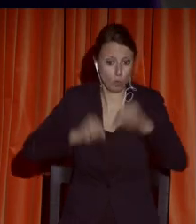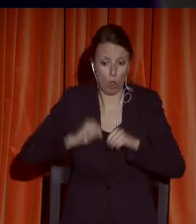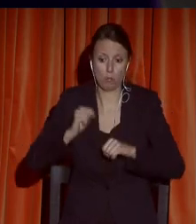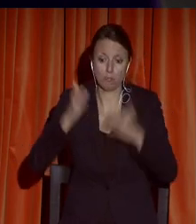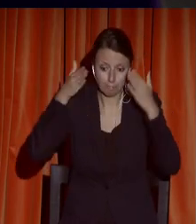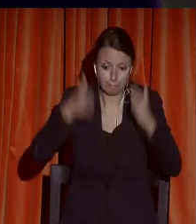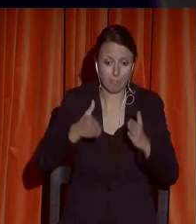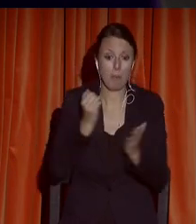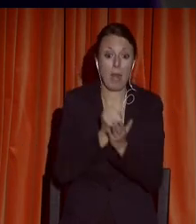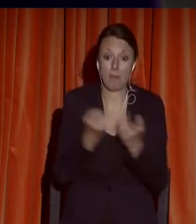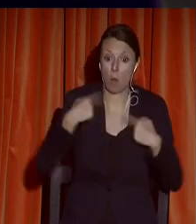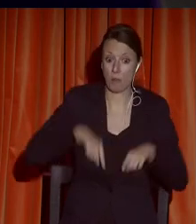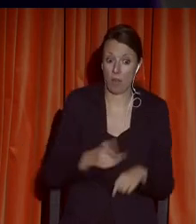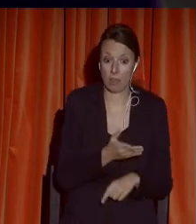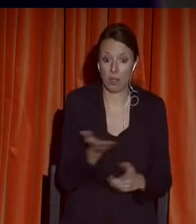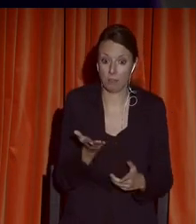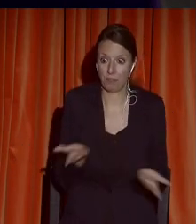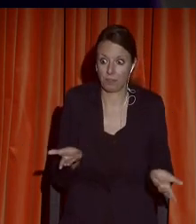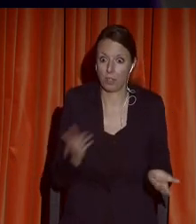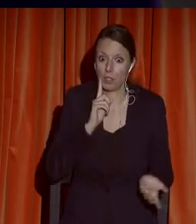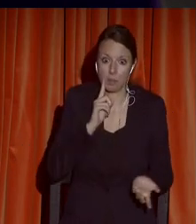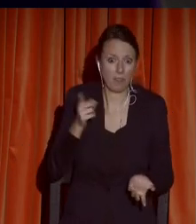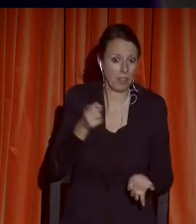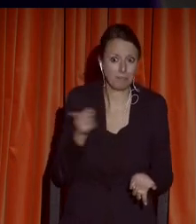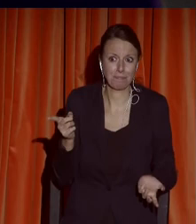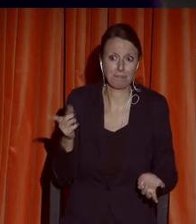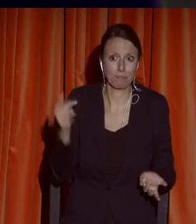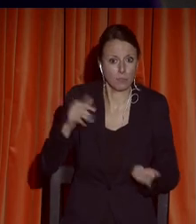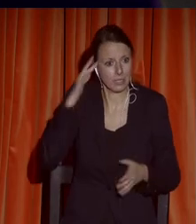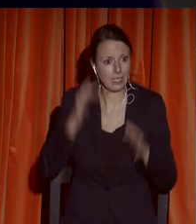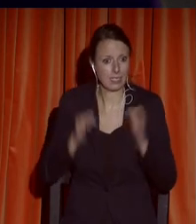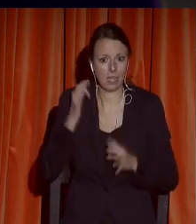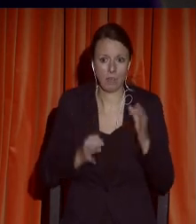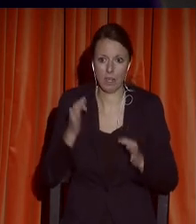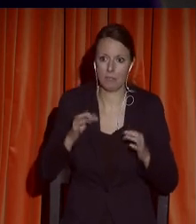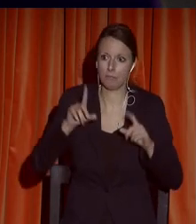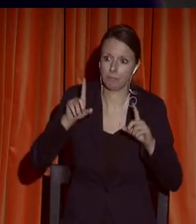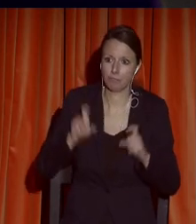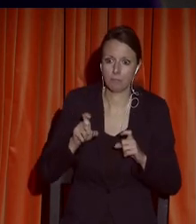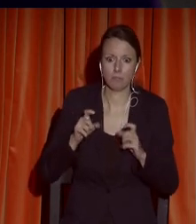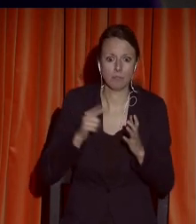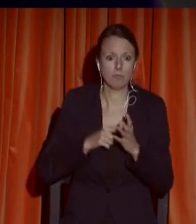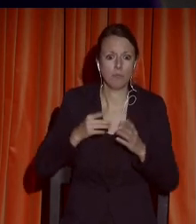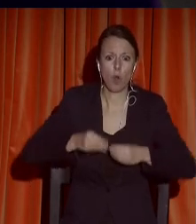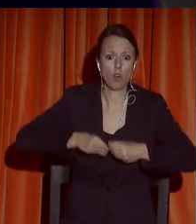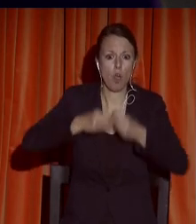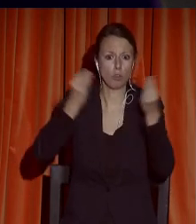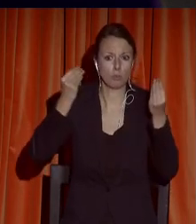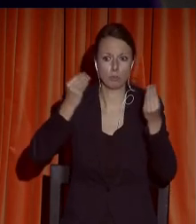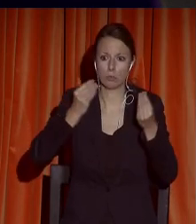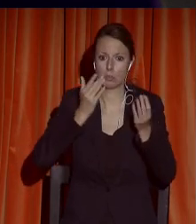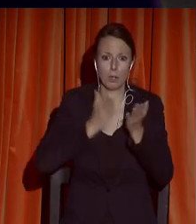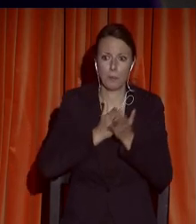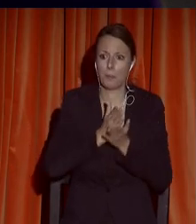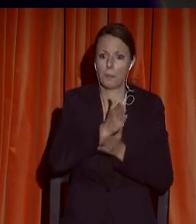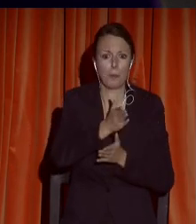obywateli, to od nich to powinniśmy też się zacząć zastanawiać, w którym kierunku one ewoluowały i czy